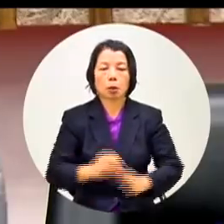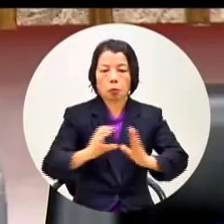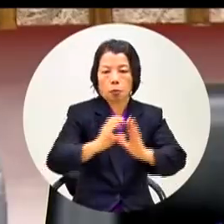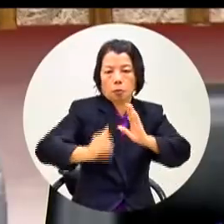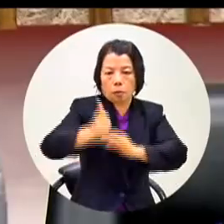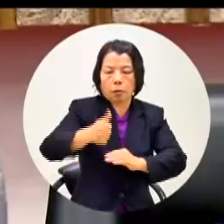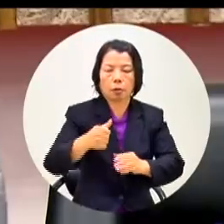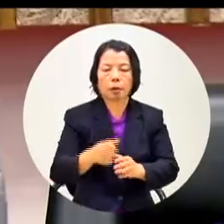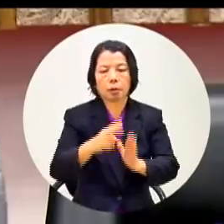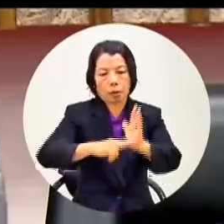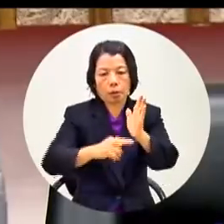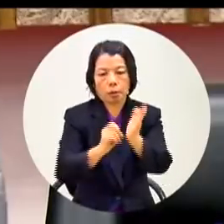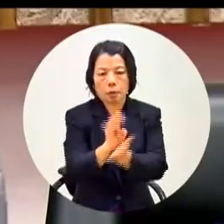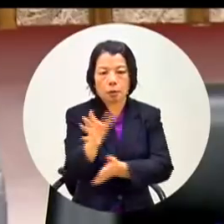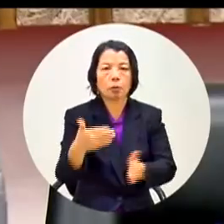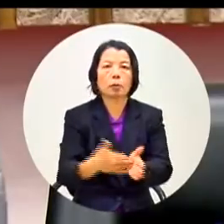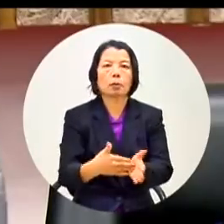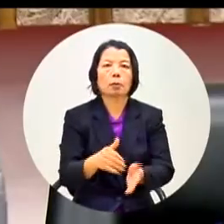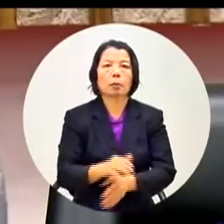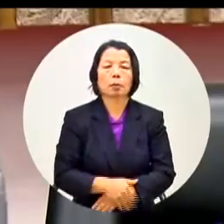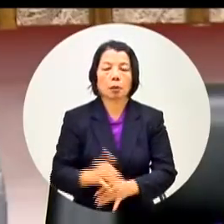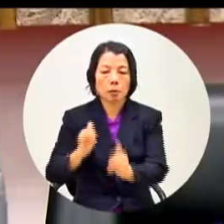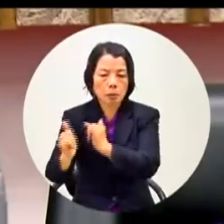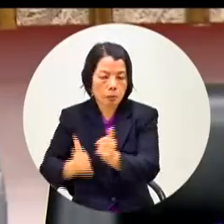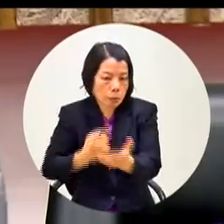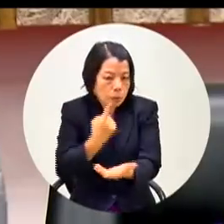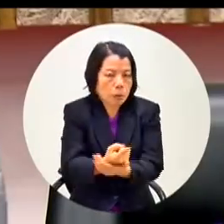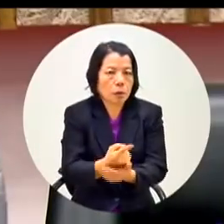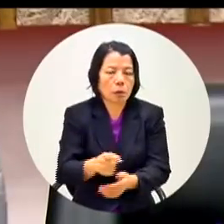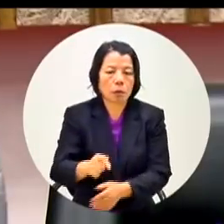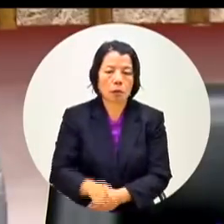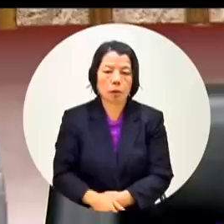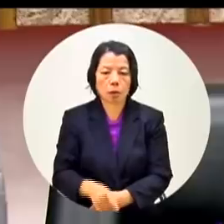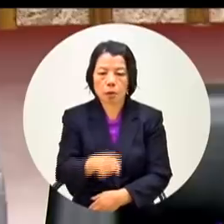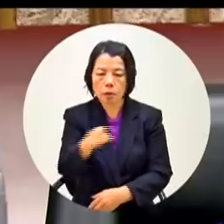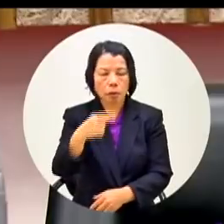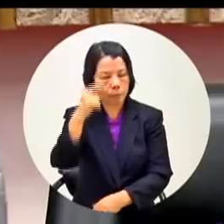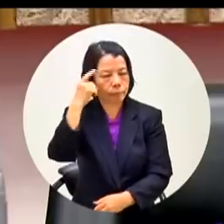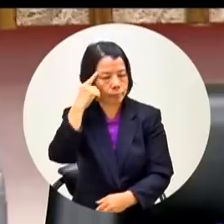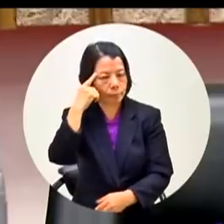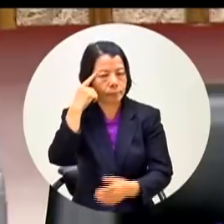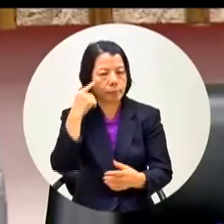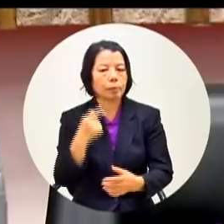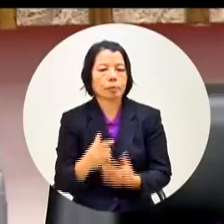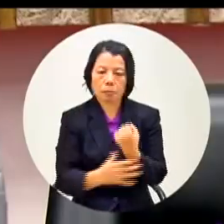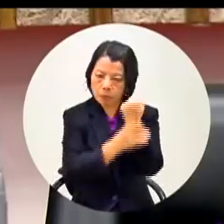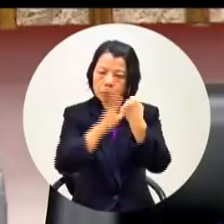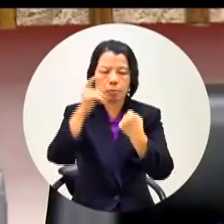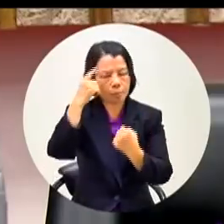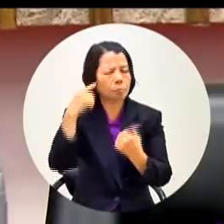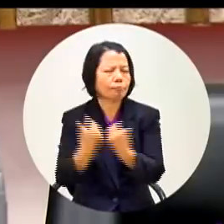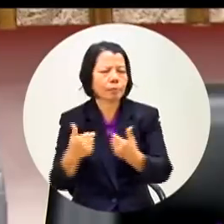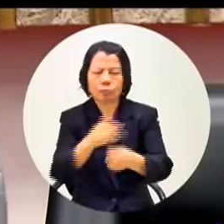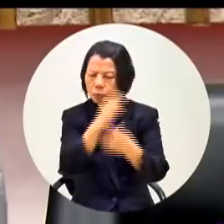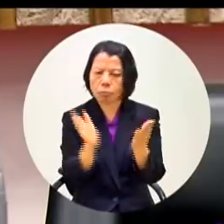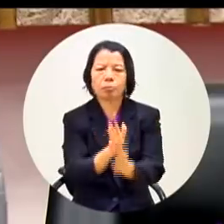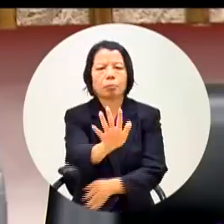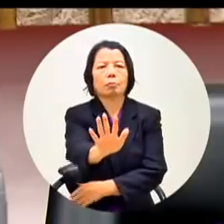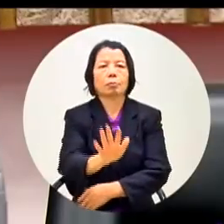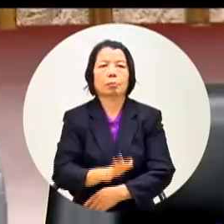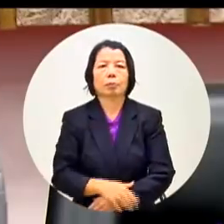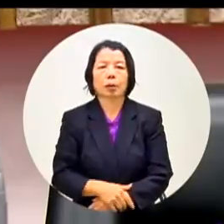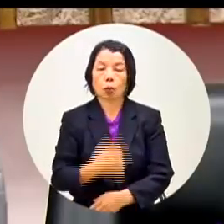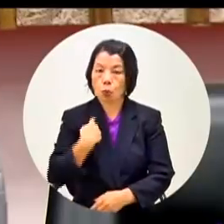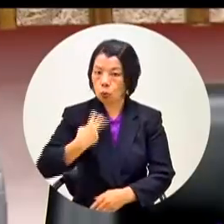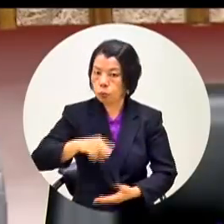的参与有正反两面的一个意见，但是呢，我还是要再一次的提醒，未来我们要有